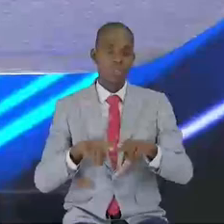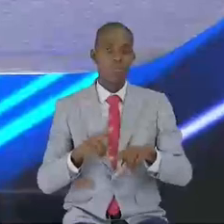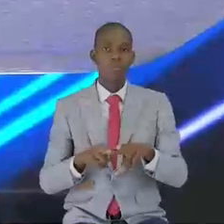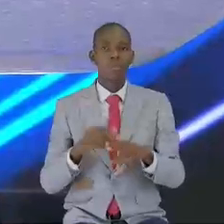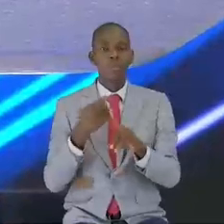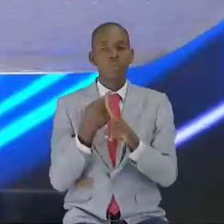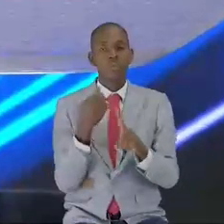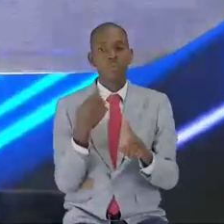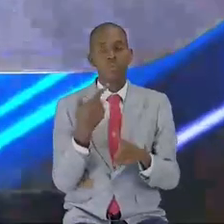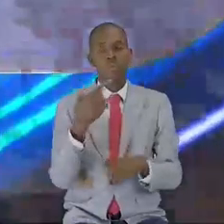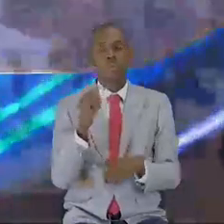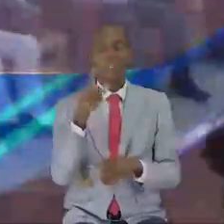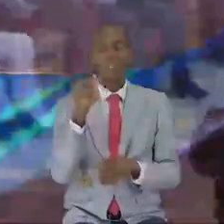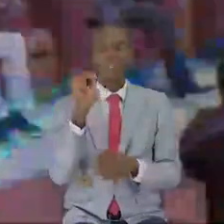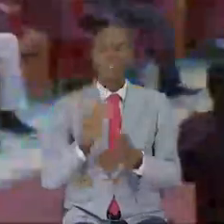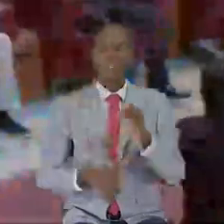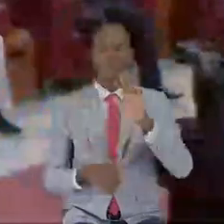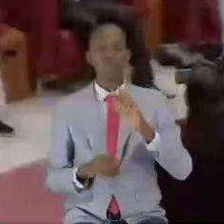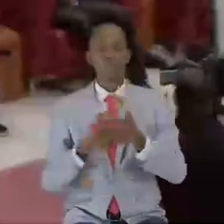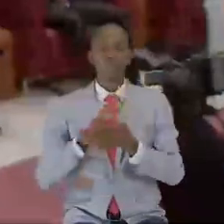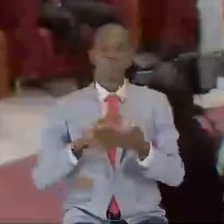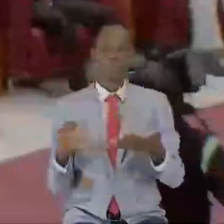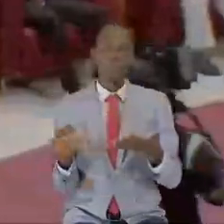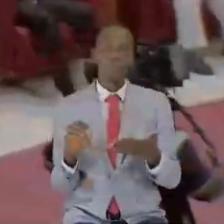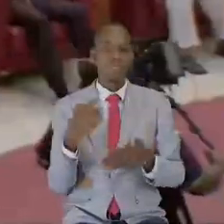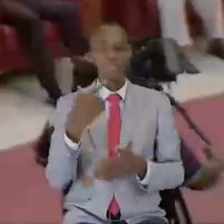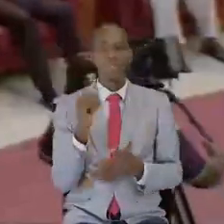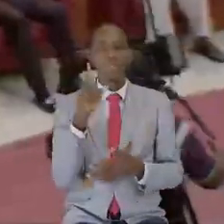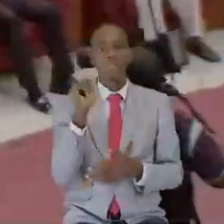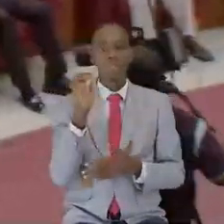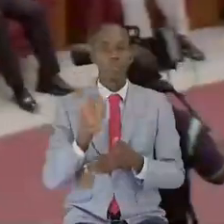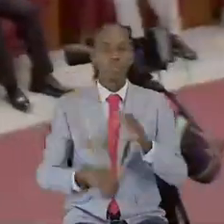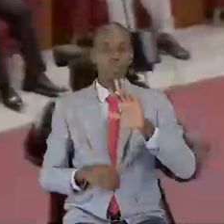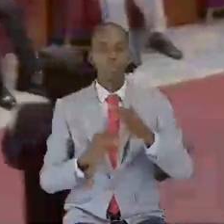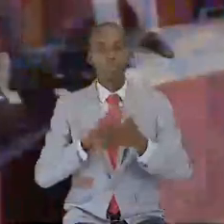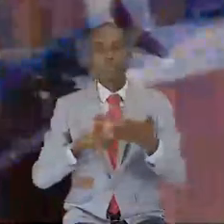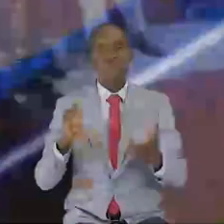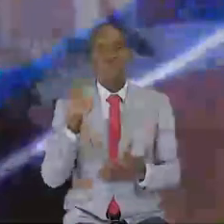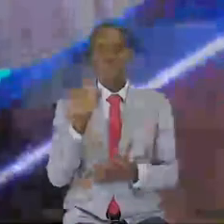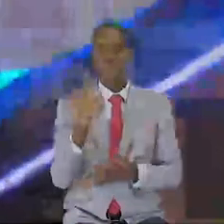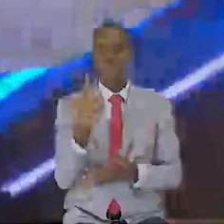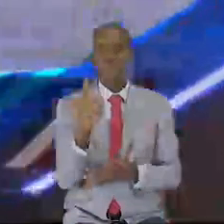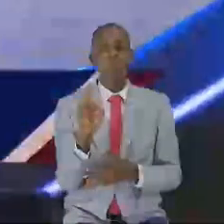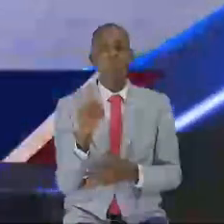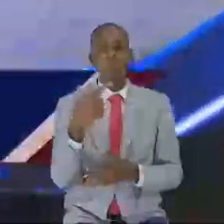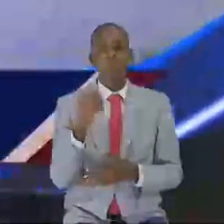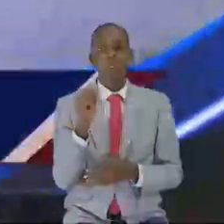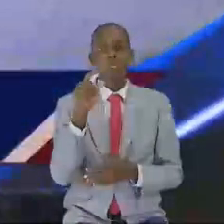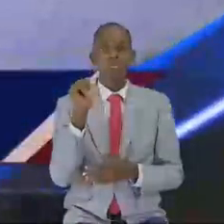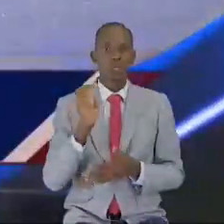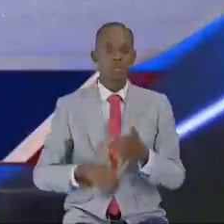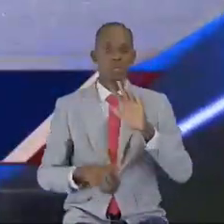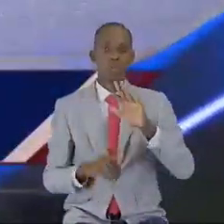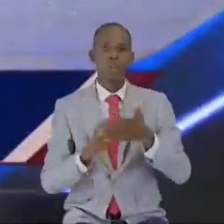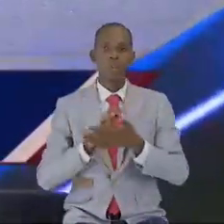en Galates chapitre 5. Et aujourd'hui, nous étudions du verset 1 au verset 6.